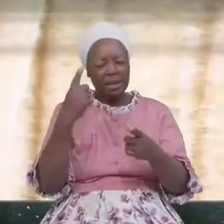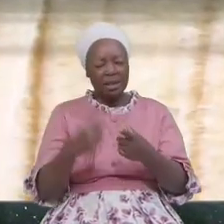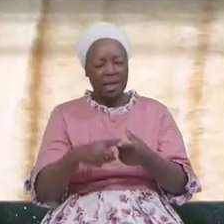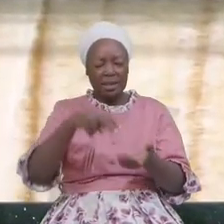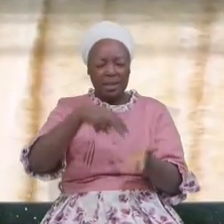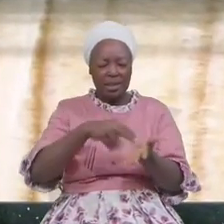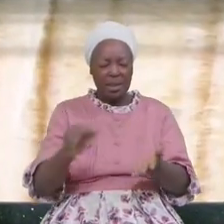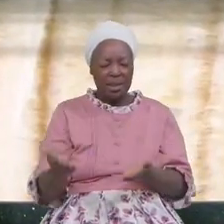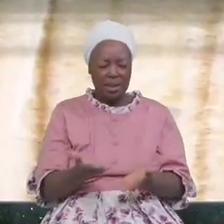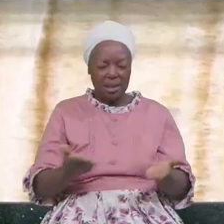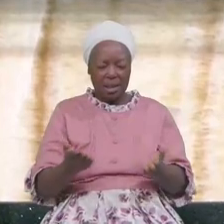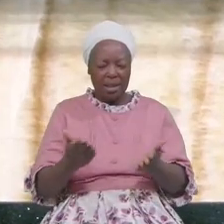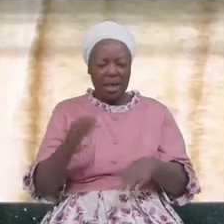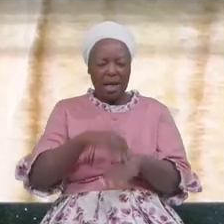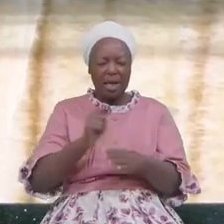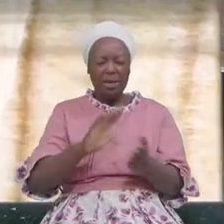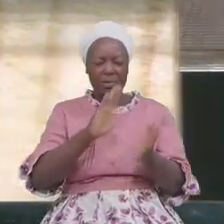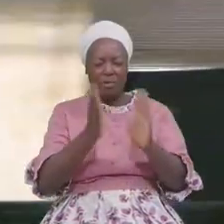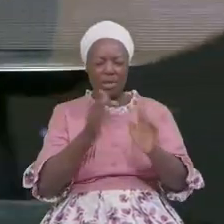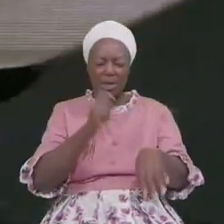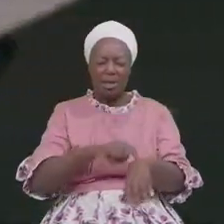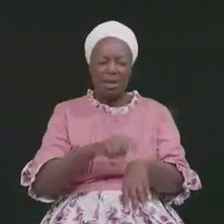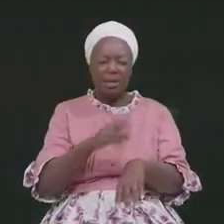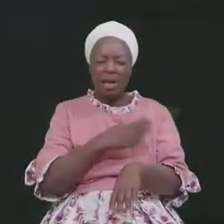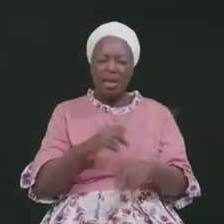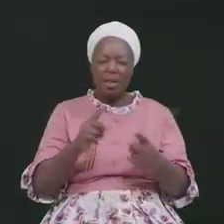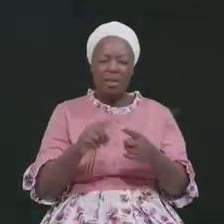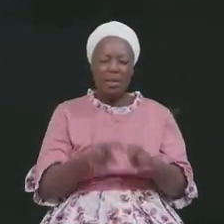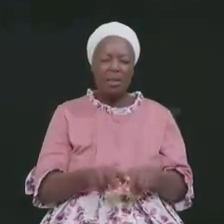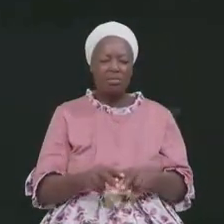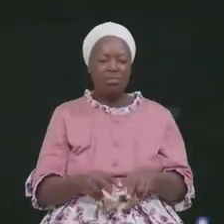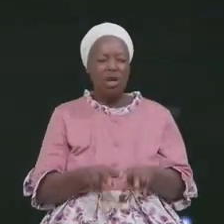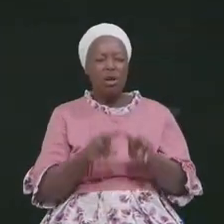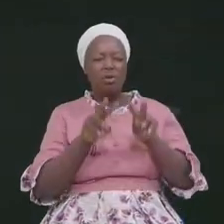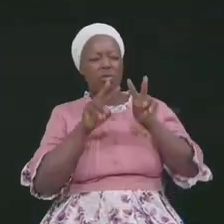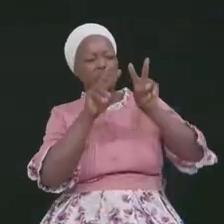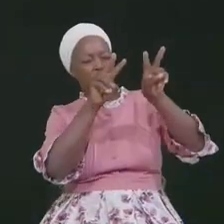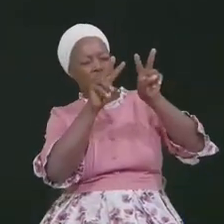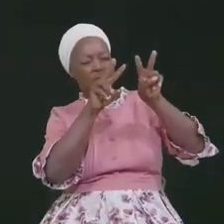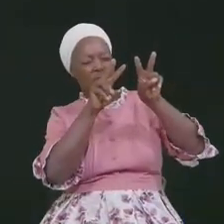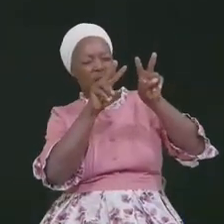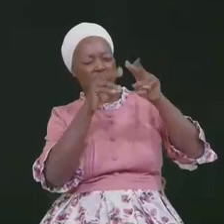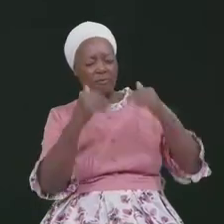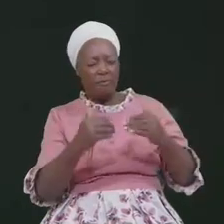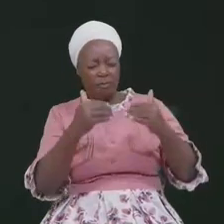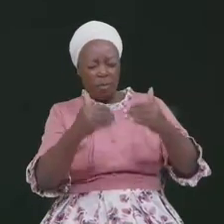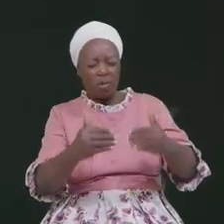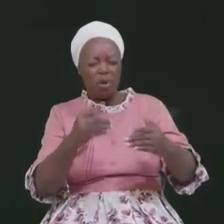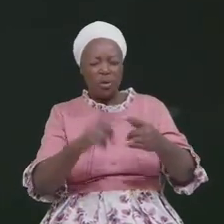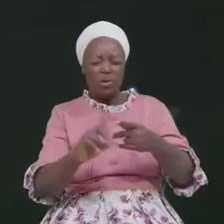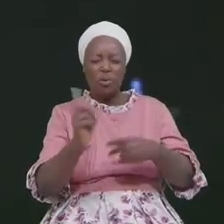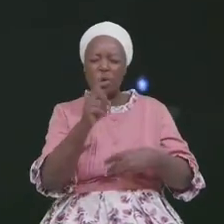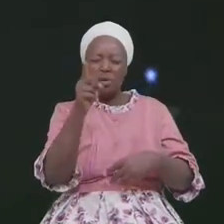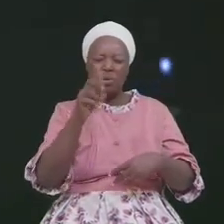ici, en au présent, et nous regardons de l'avant pour voir là où tu